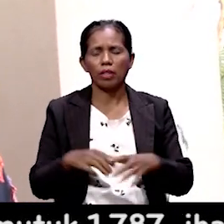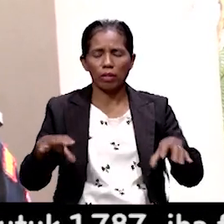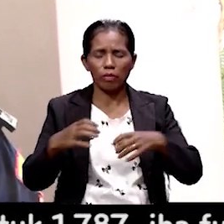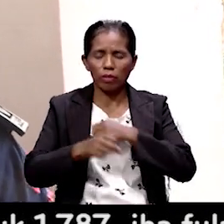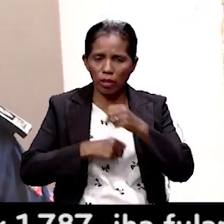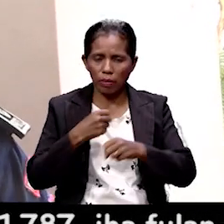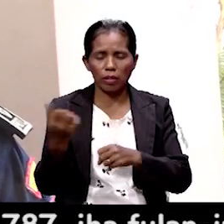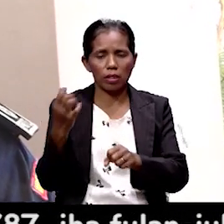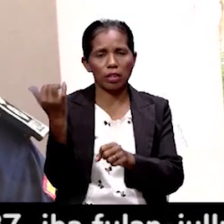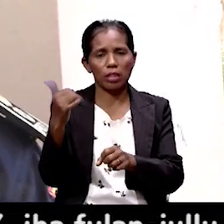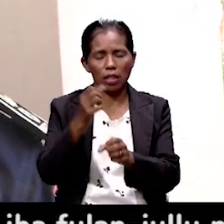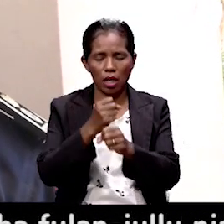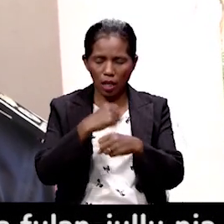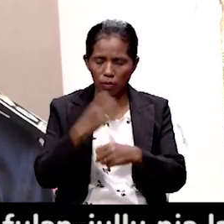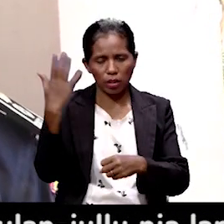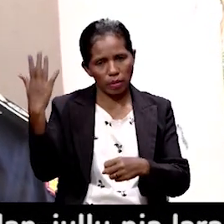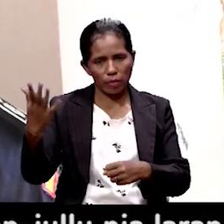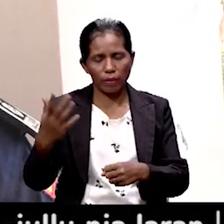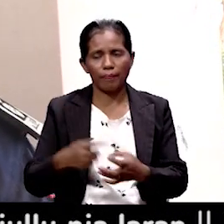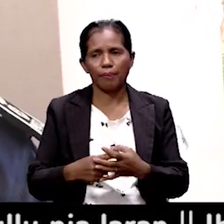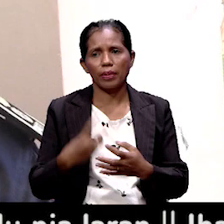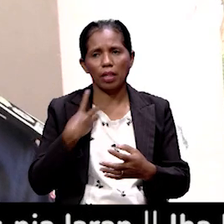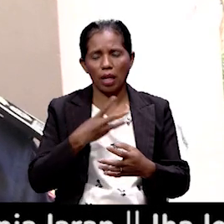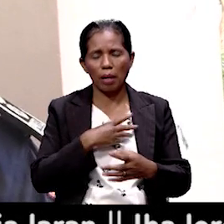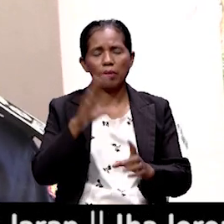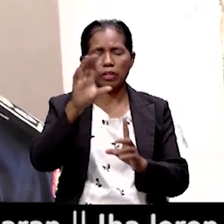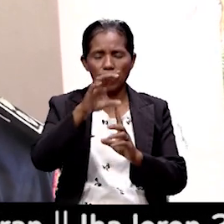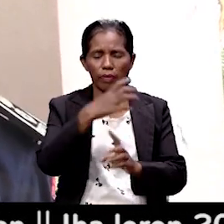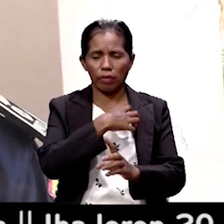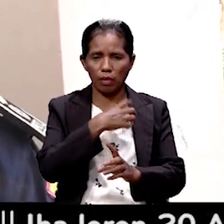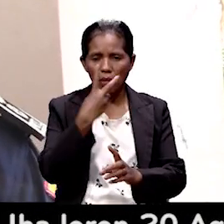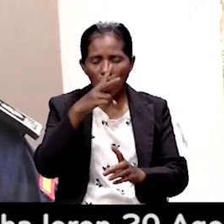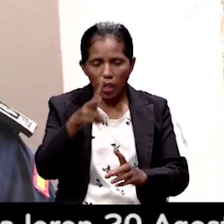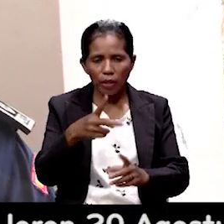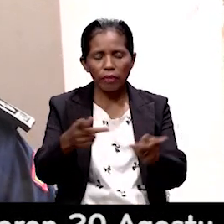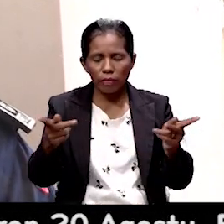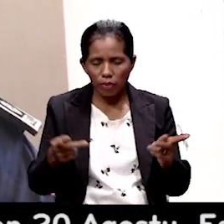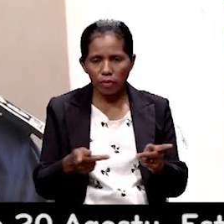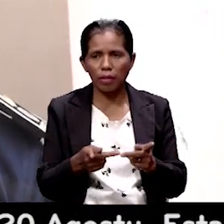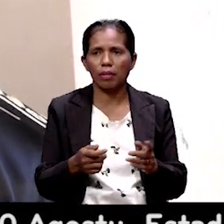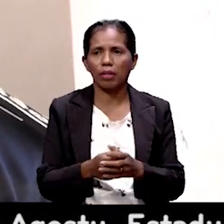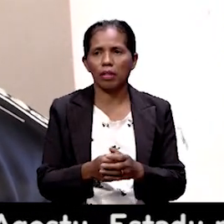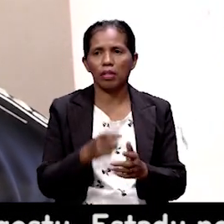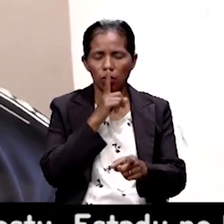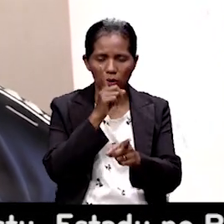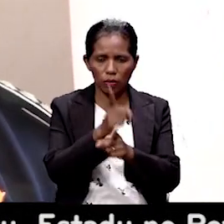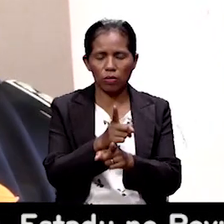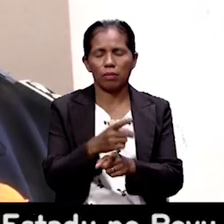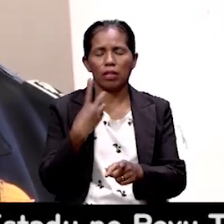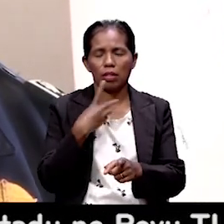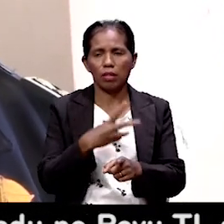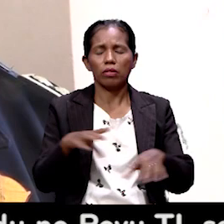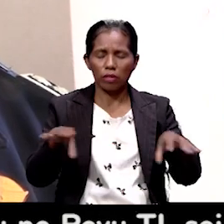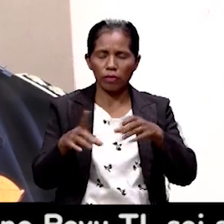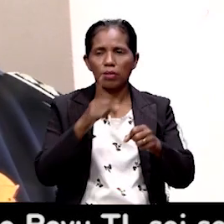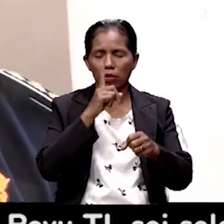sira halomos ne ba ita mos rekunyes katak sira servis ne ami komnan sira am todun ne sira ne fate hare sira ne kunisa ho mata ne be realidad ne ma kontas sira servis dun